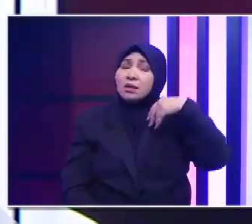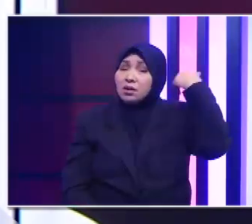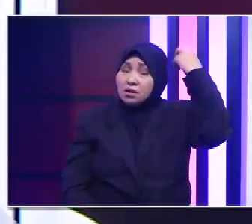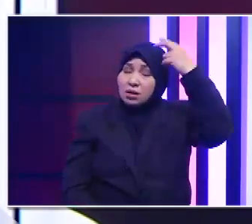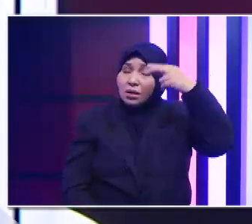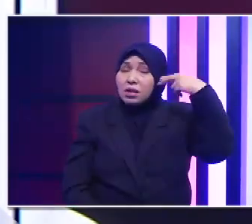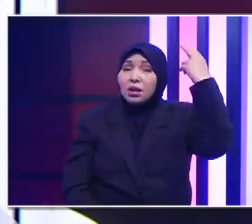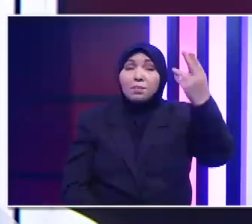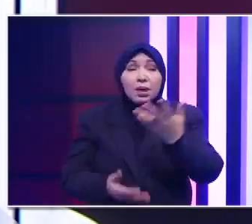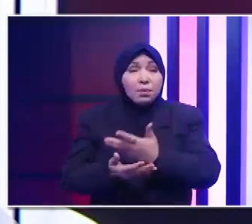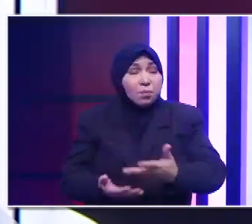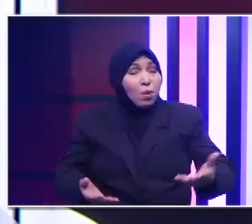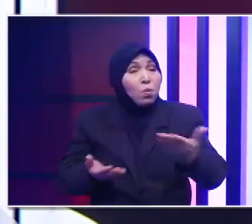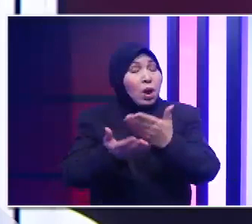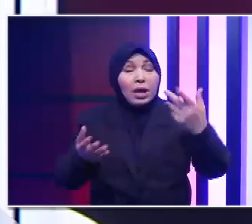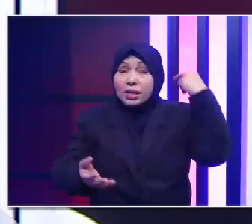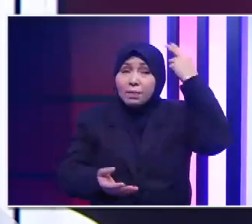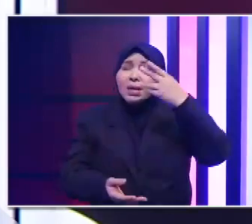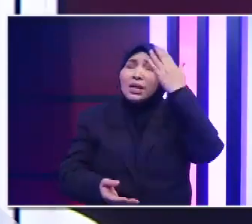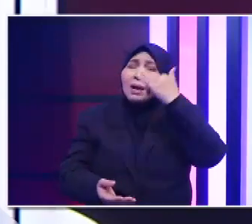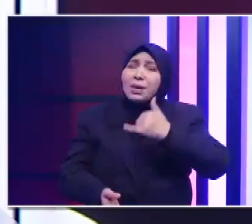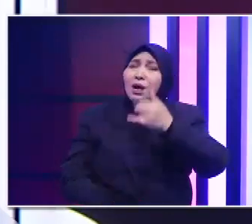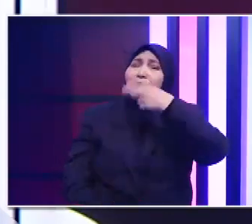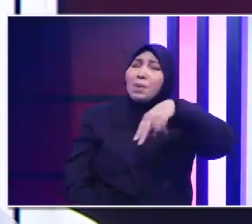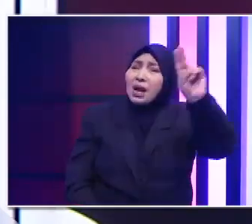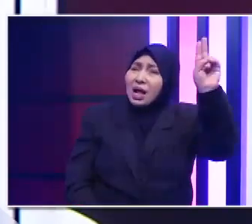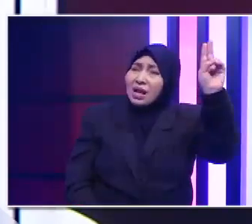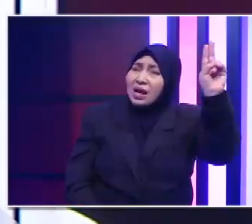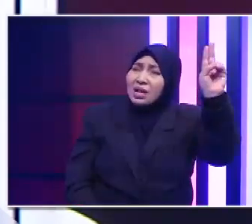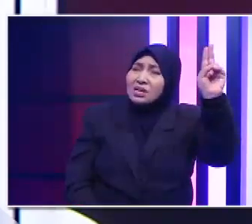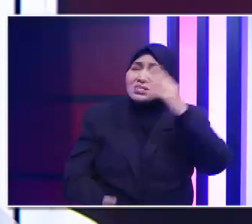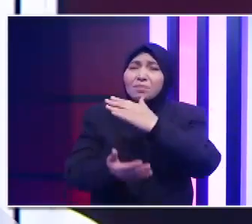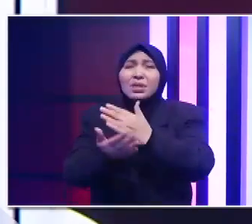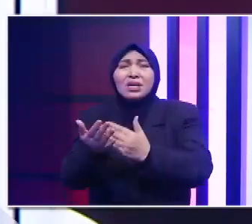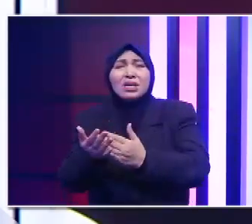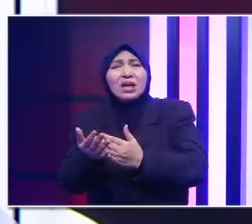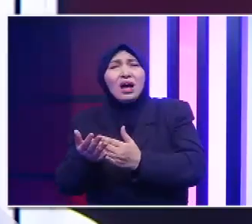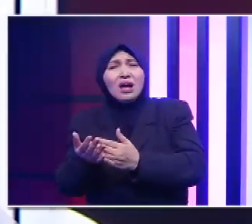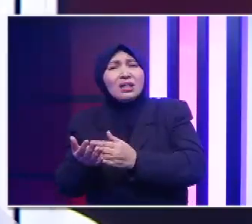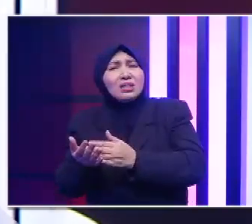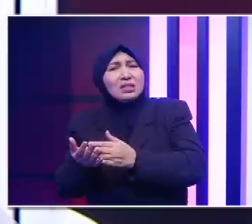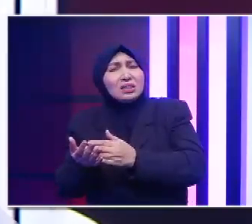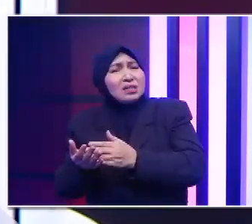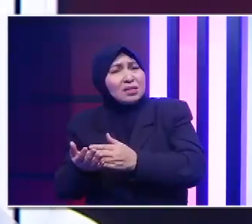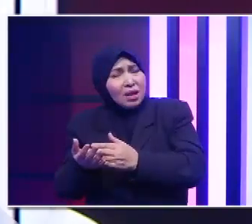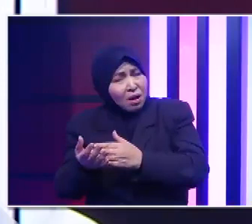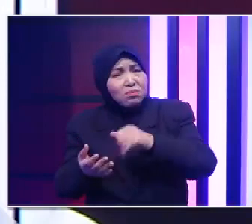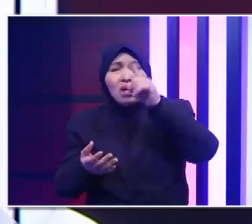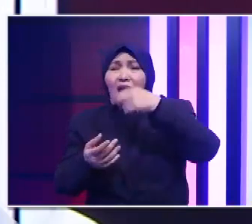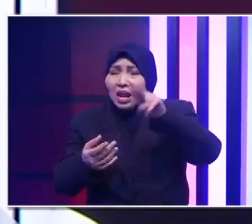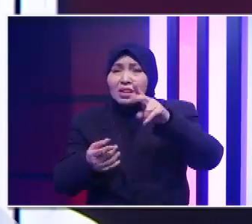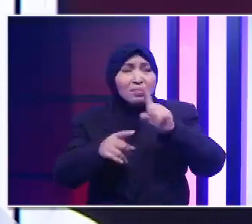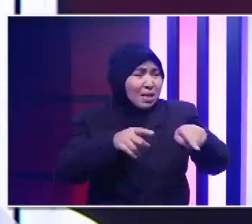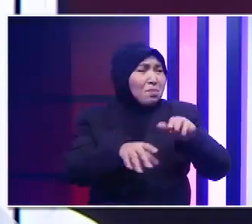harimau mahal loh urat wahai nabi crabel kamu mengharapkan sesuatu yang dihalalkan Allah ah hanya kerennya hendak mendapatkan karyawaan